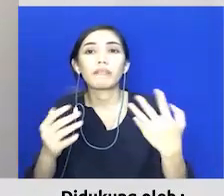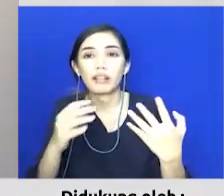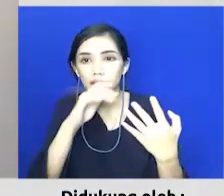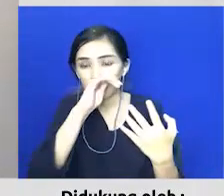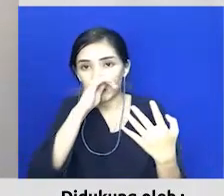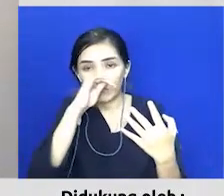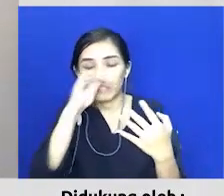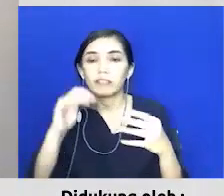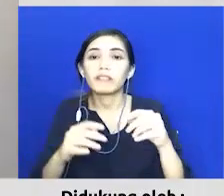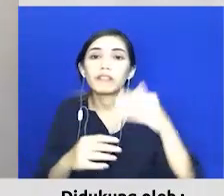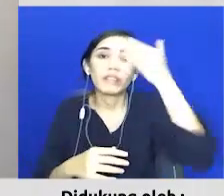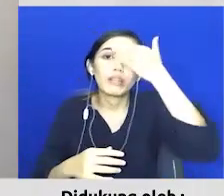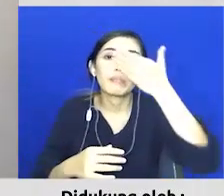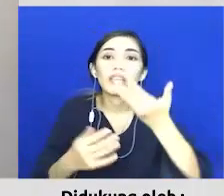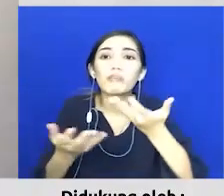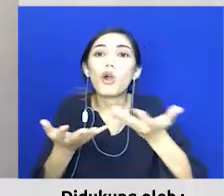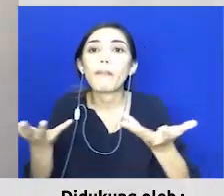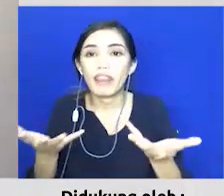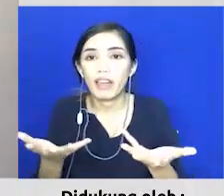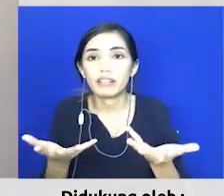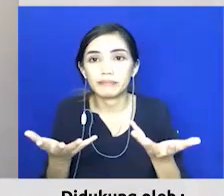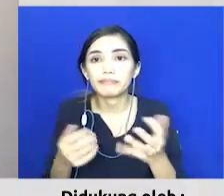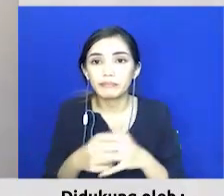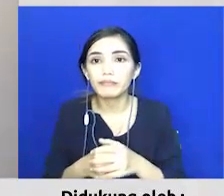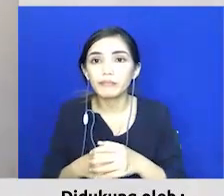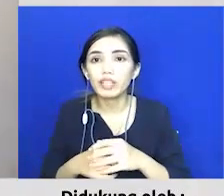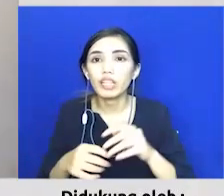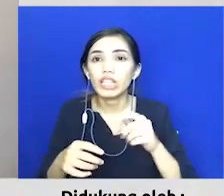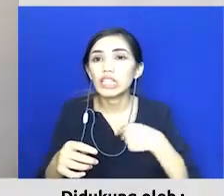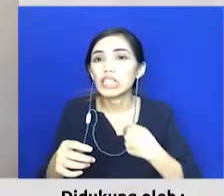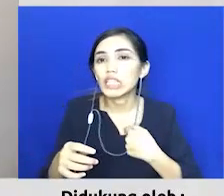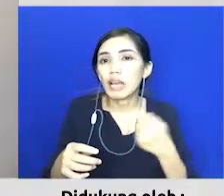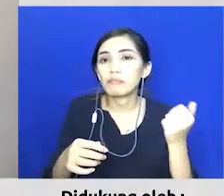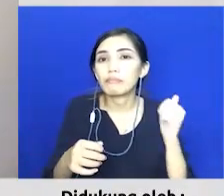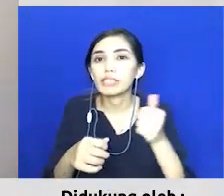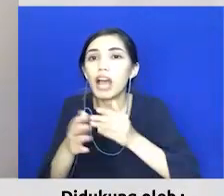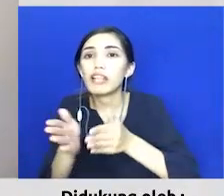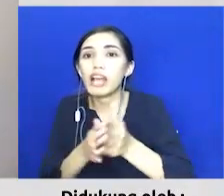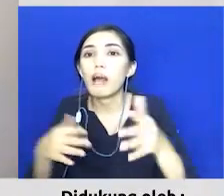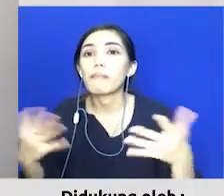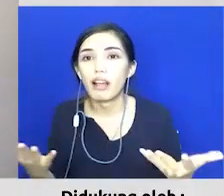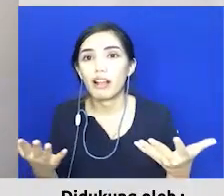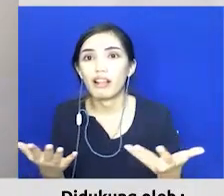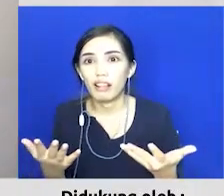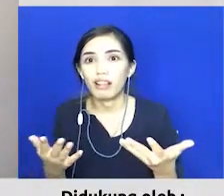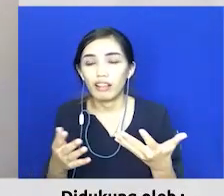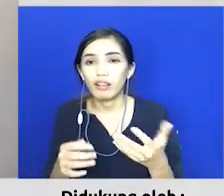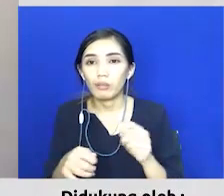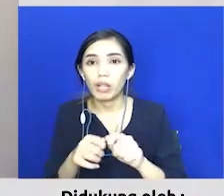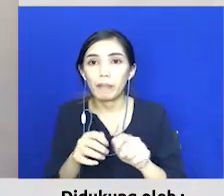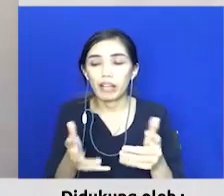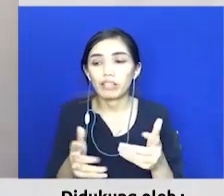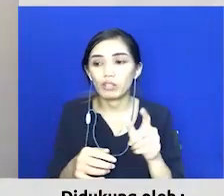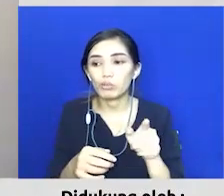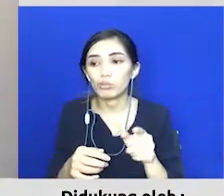apa yang udah jelas gitu, don't state the obvious, justru kebalikannya gitu. Justru PR kita membuat mungkin